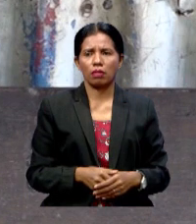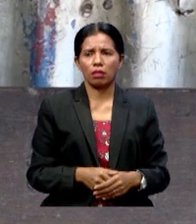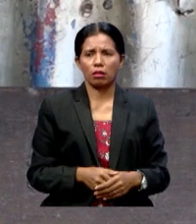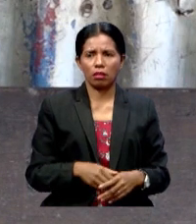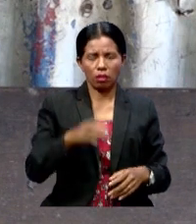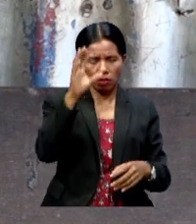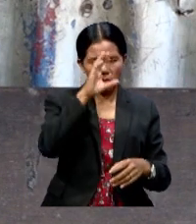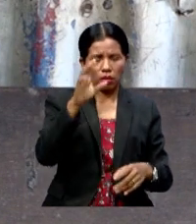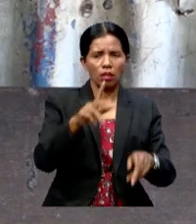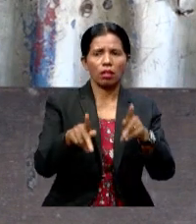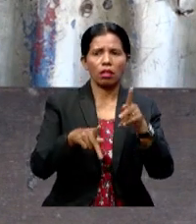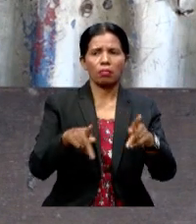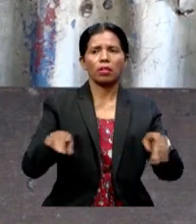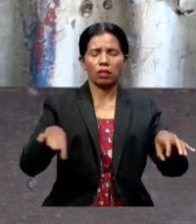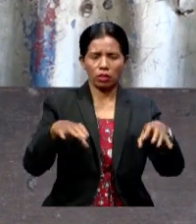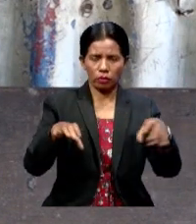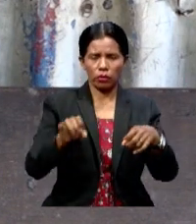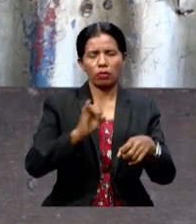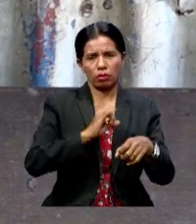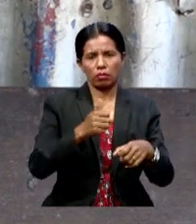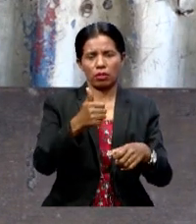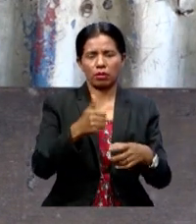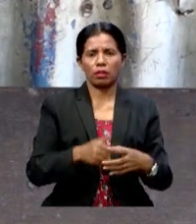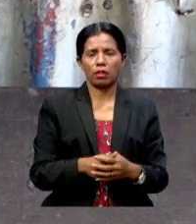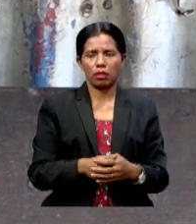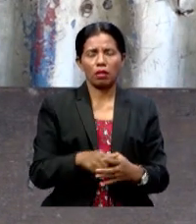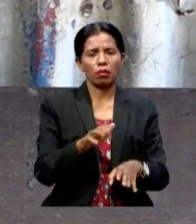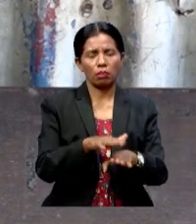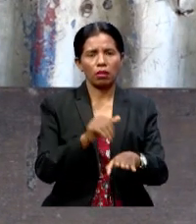falih kare kau suru bisu dia.